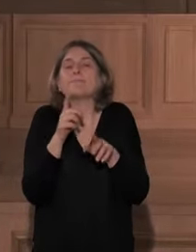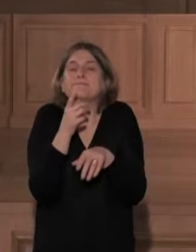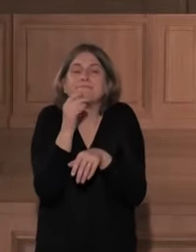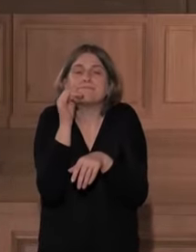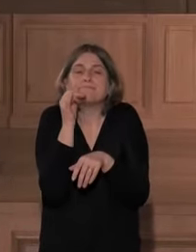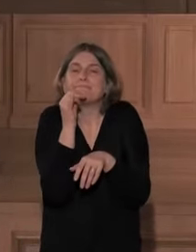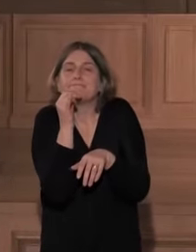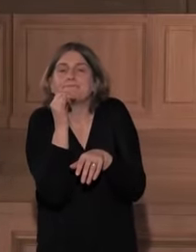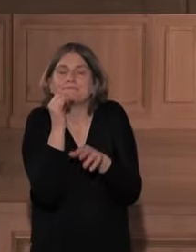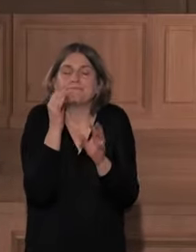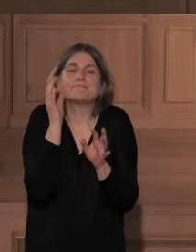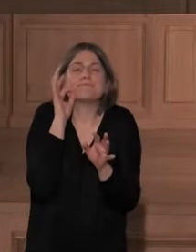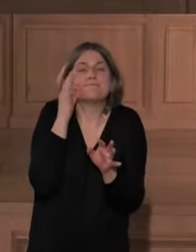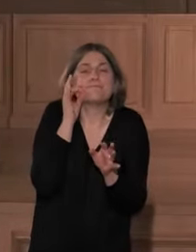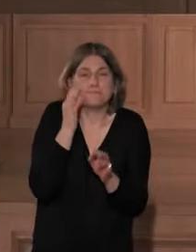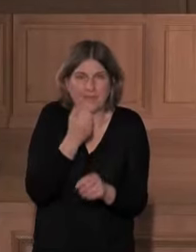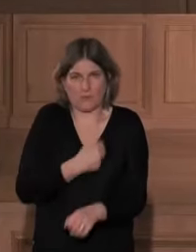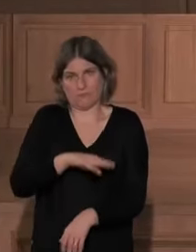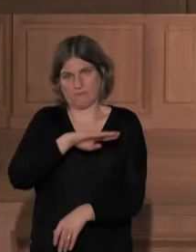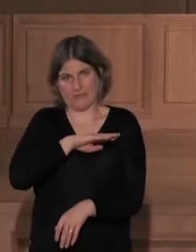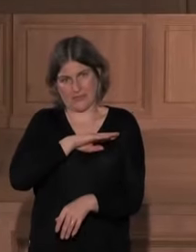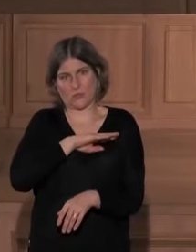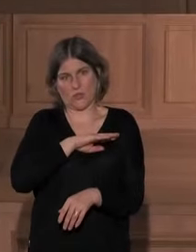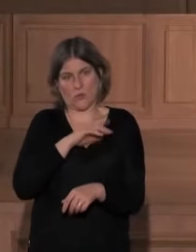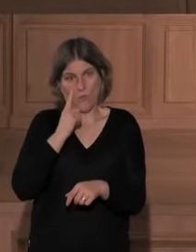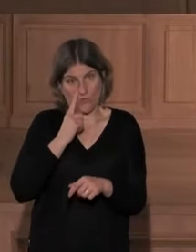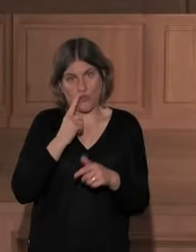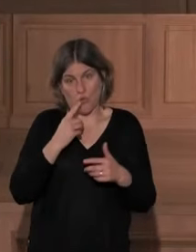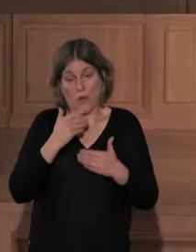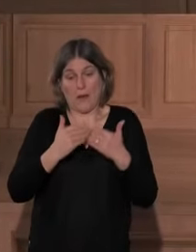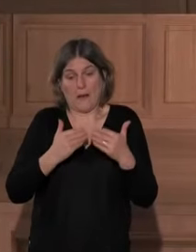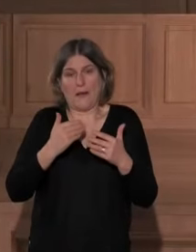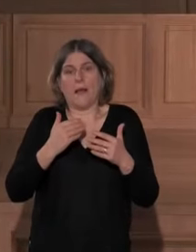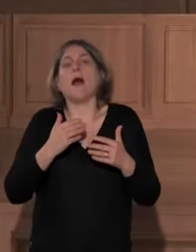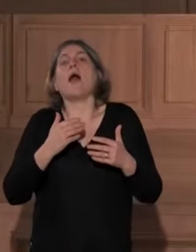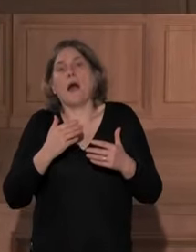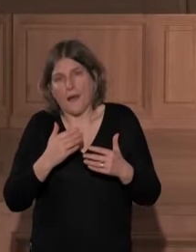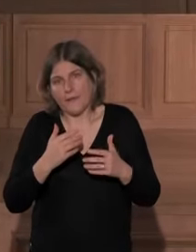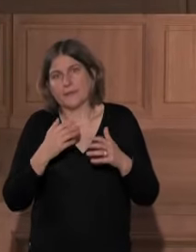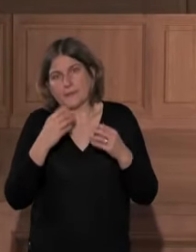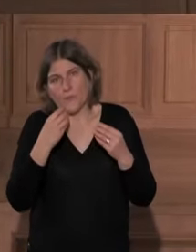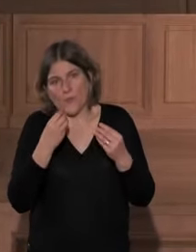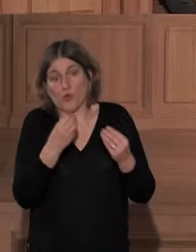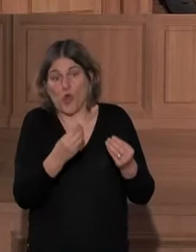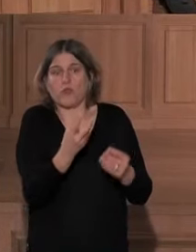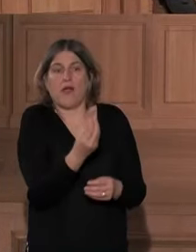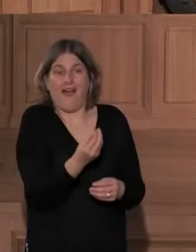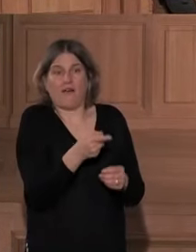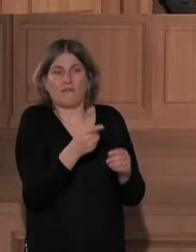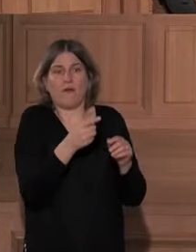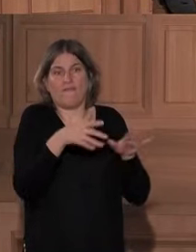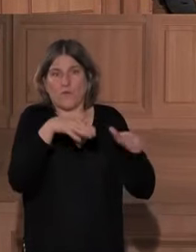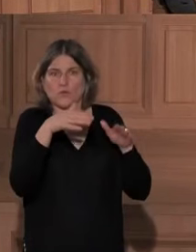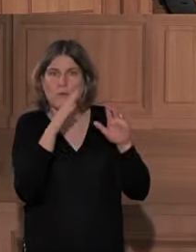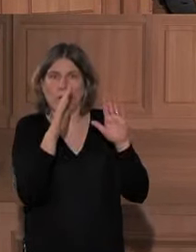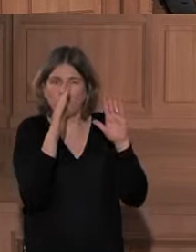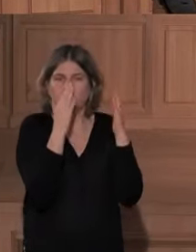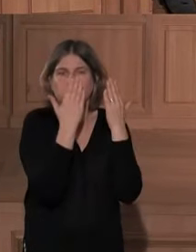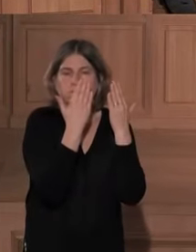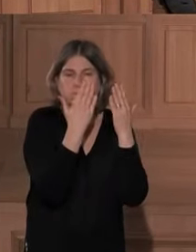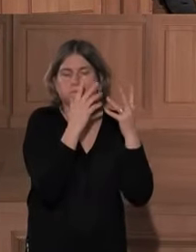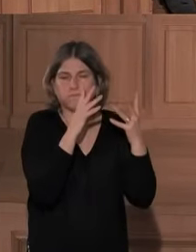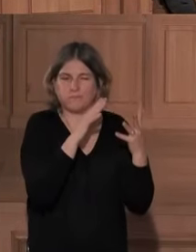charge. Ça déclenche déjà le fonctionnement autre que le fonctionnement autistique. Donc, voilà, on entend, on appelle, et on